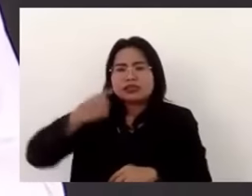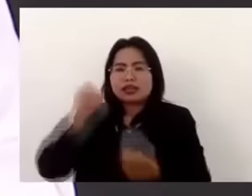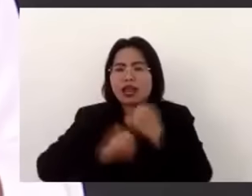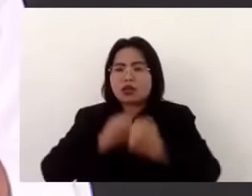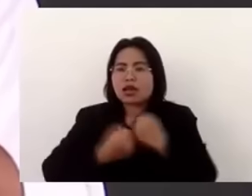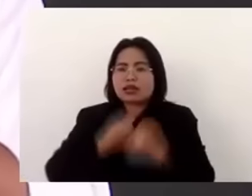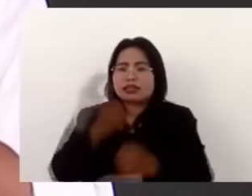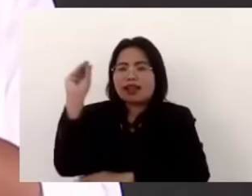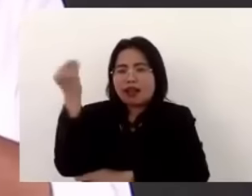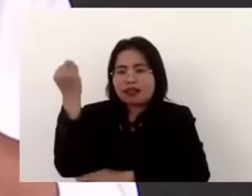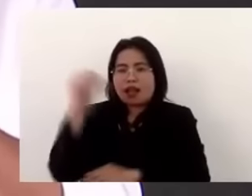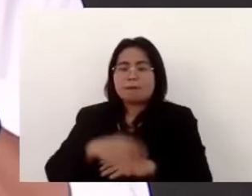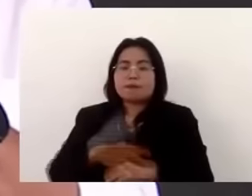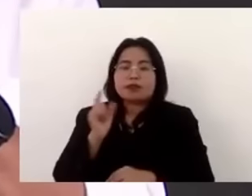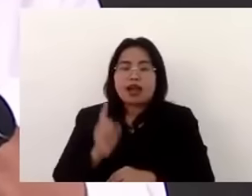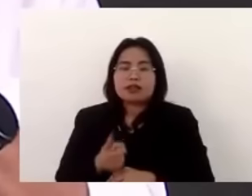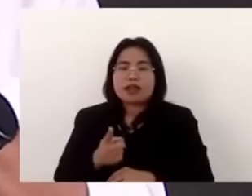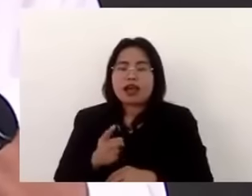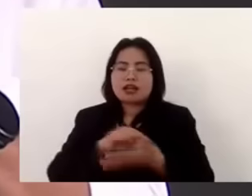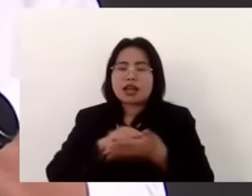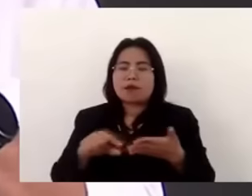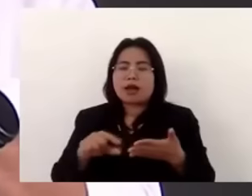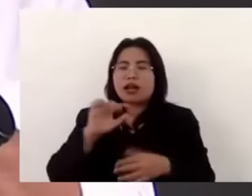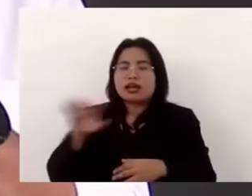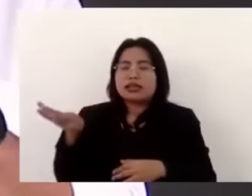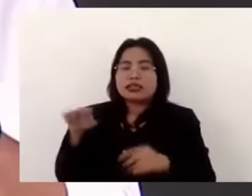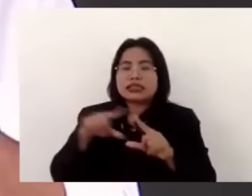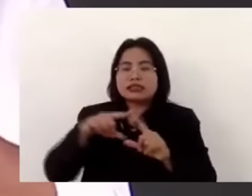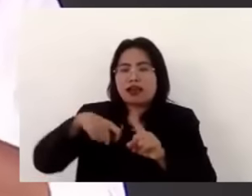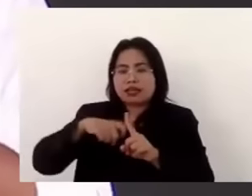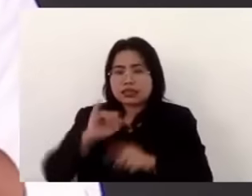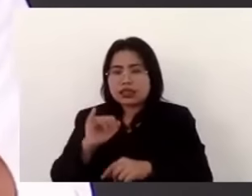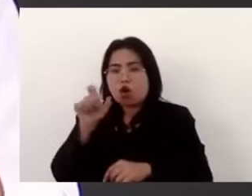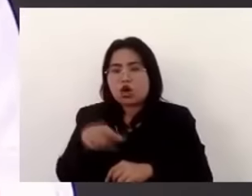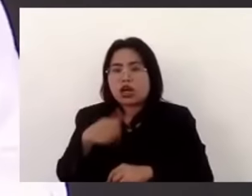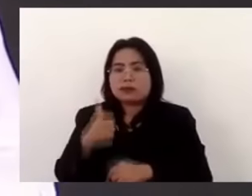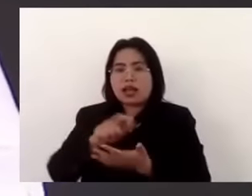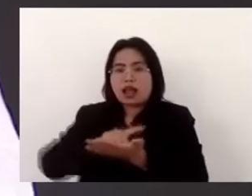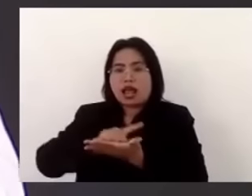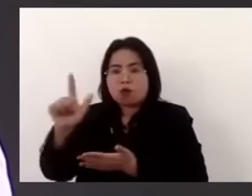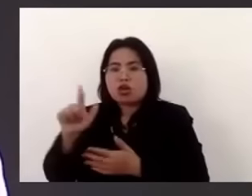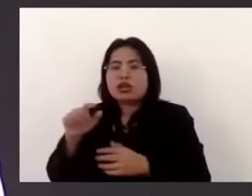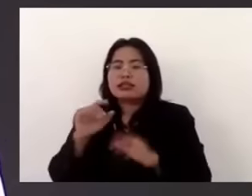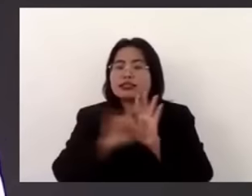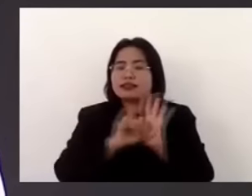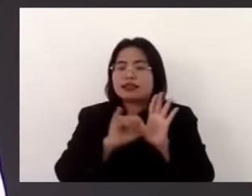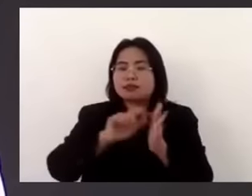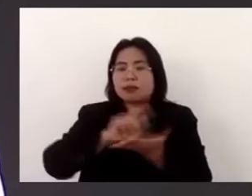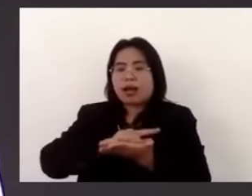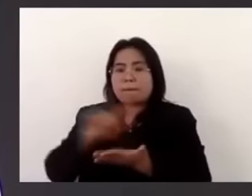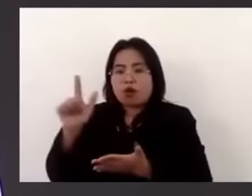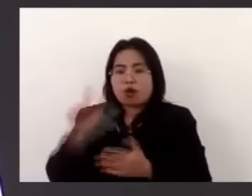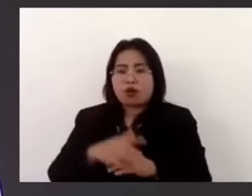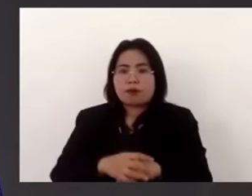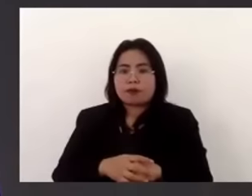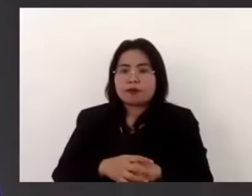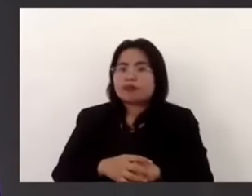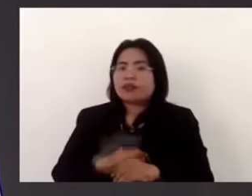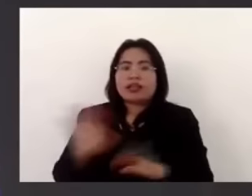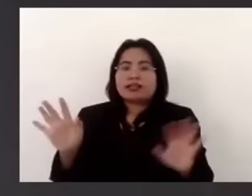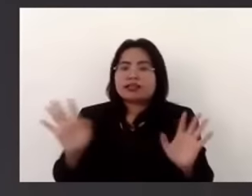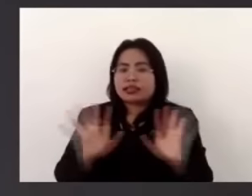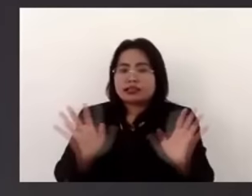Jakarta ada namanya Jaki Di mana orang bisa melaporkan dan identitas pelapornya tidak